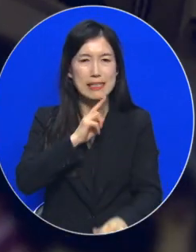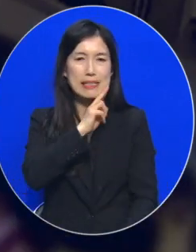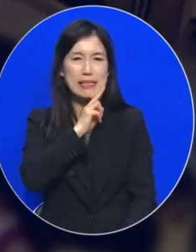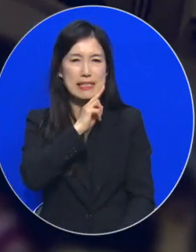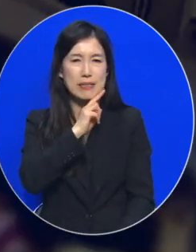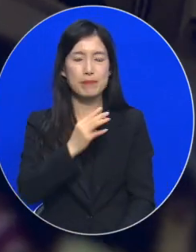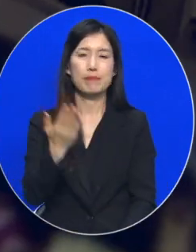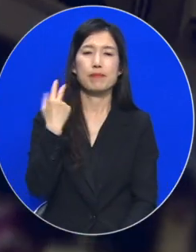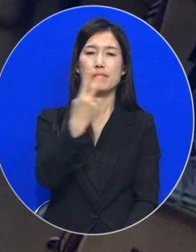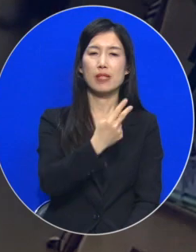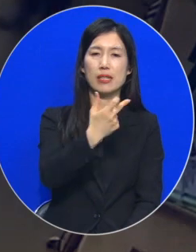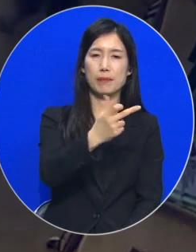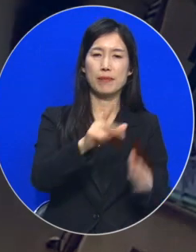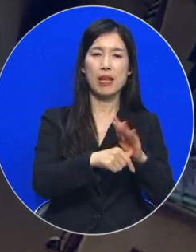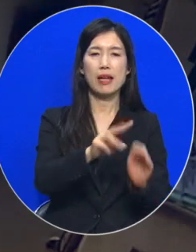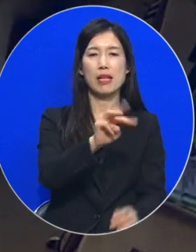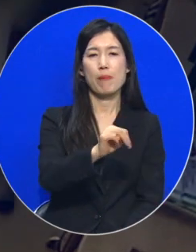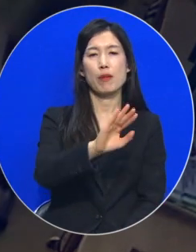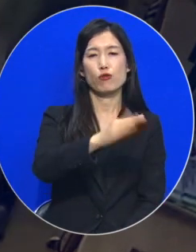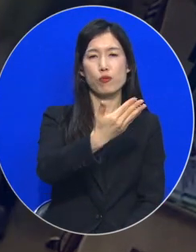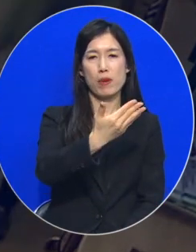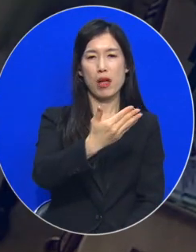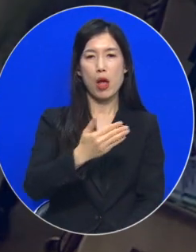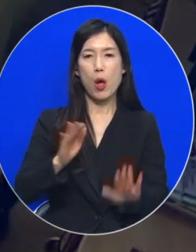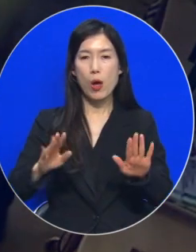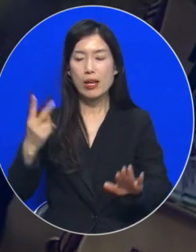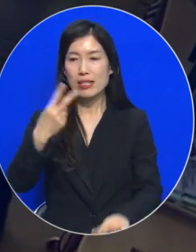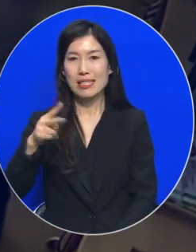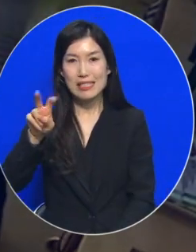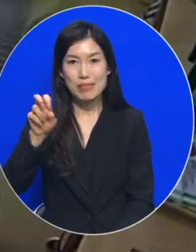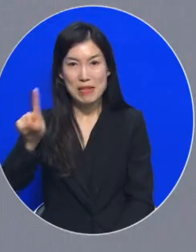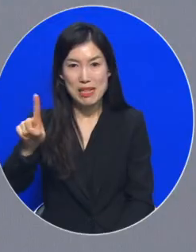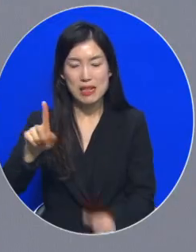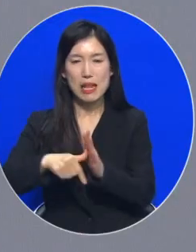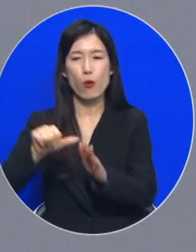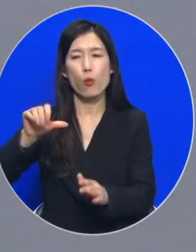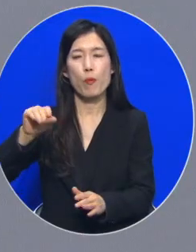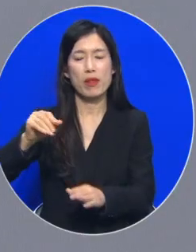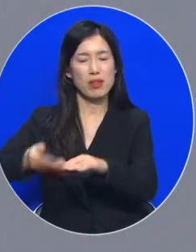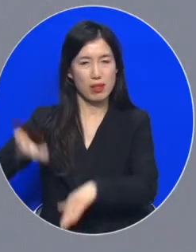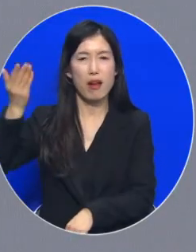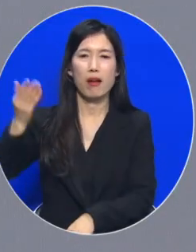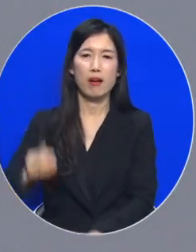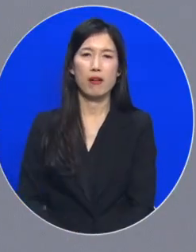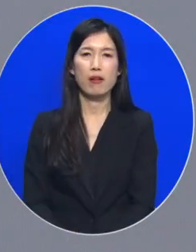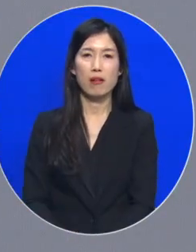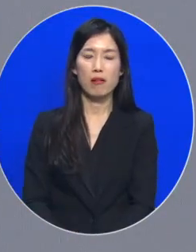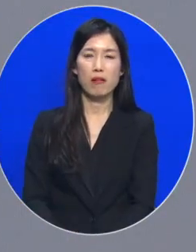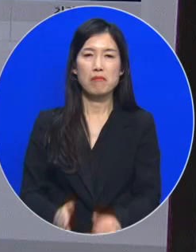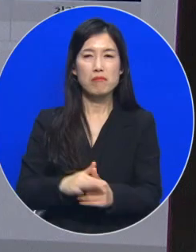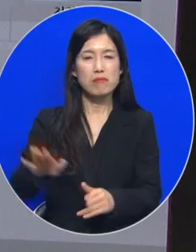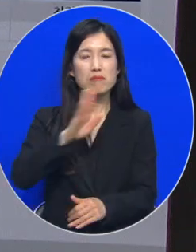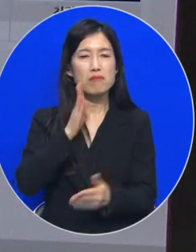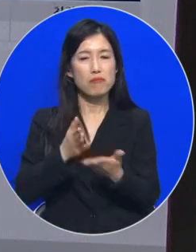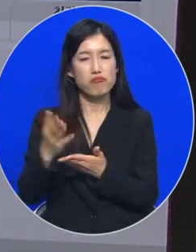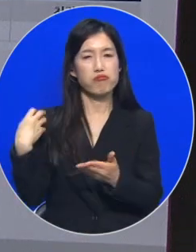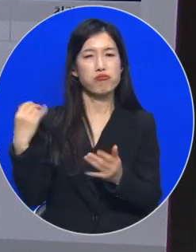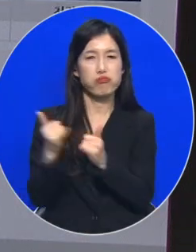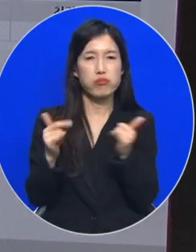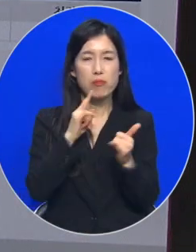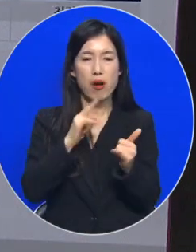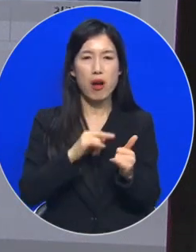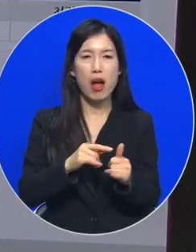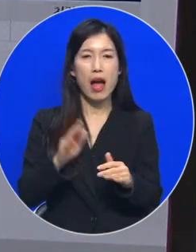3만900여 건에서 2021년 52,000여 건으로 늘었습니다 실제 현장에서도 아동보호 전문